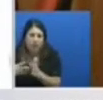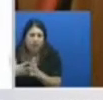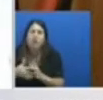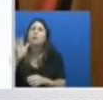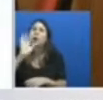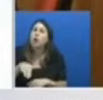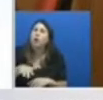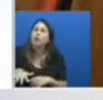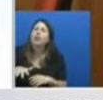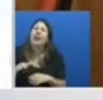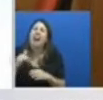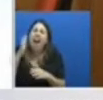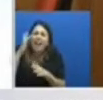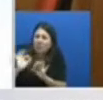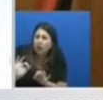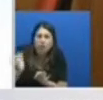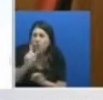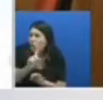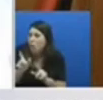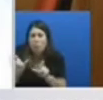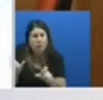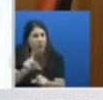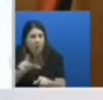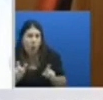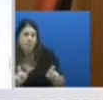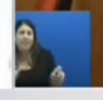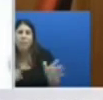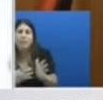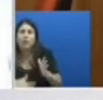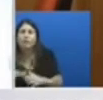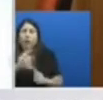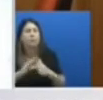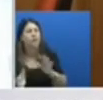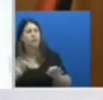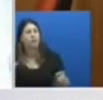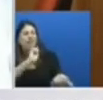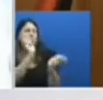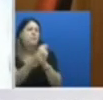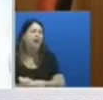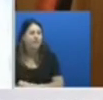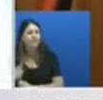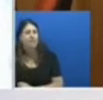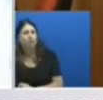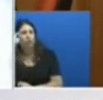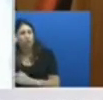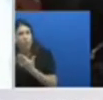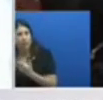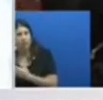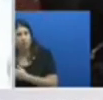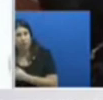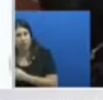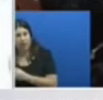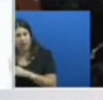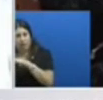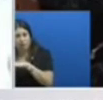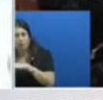מעדיפה לא להתבזות ולא להתרפס בפני אף איש שמאל שעד לפני רגע דוגמה כמו גנץ קרה למלחמת אחים